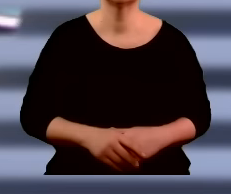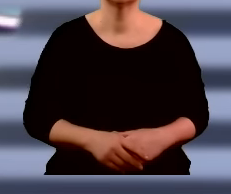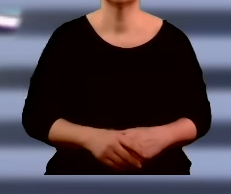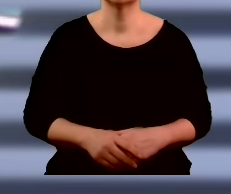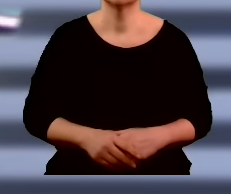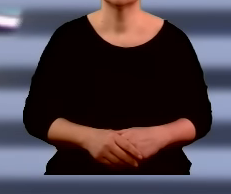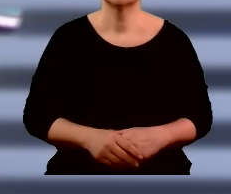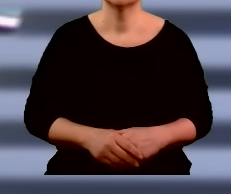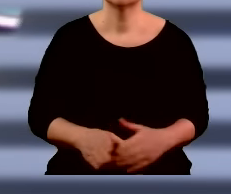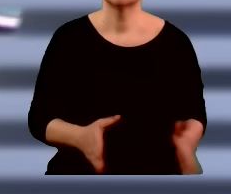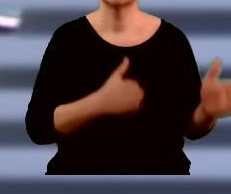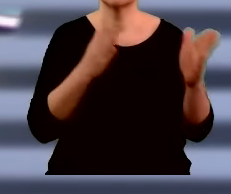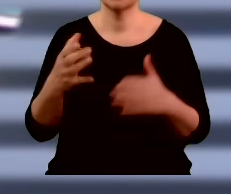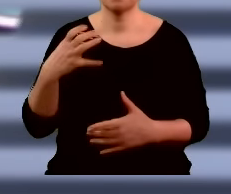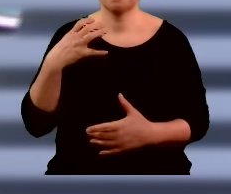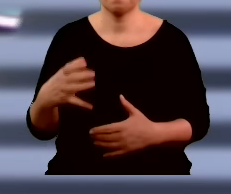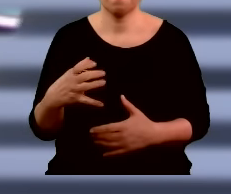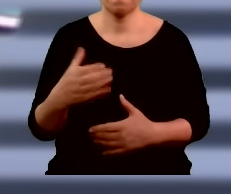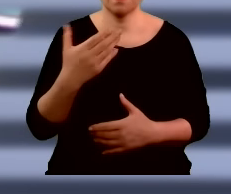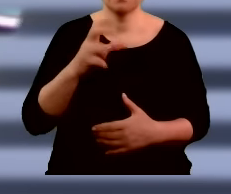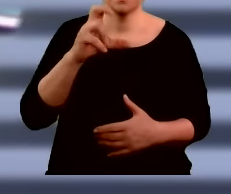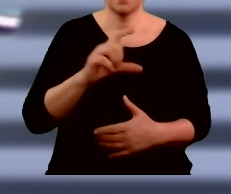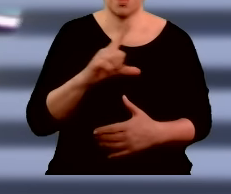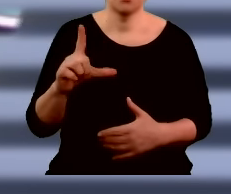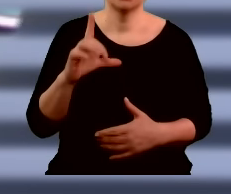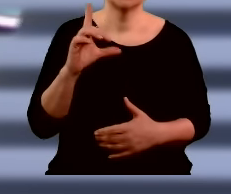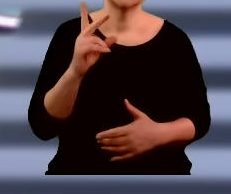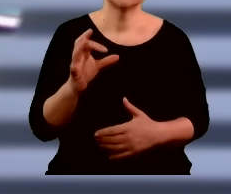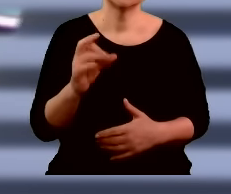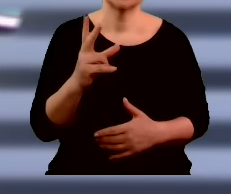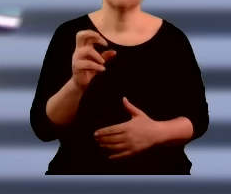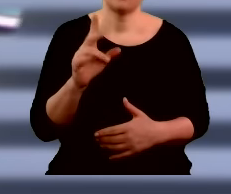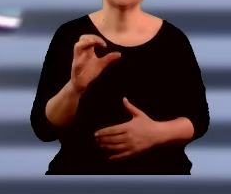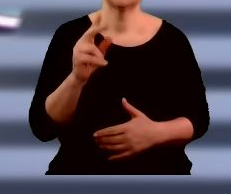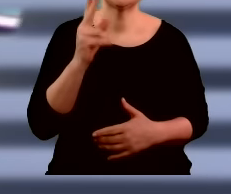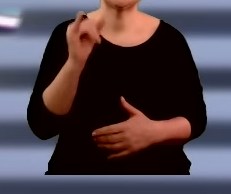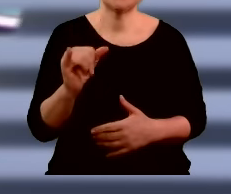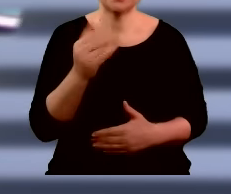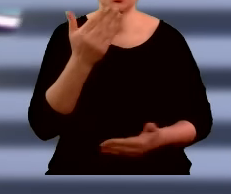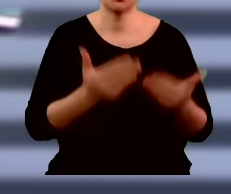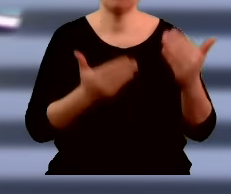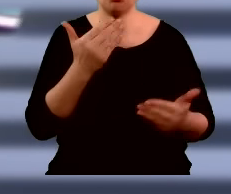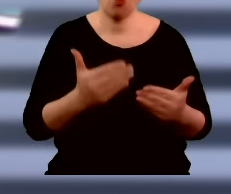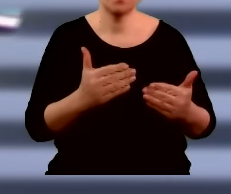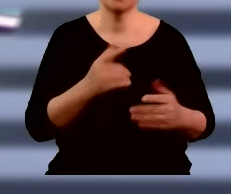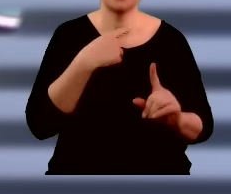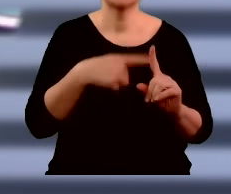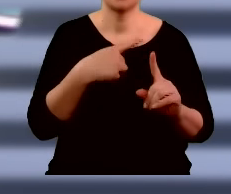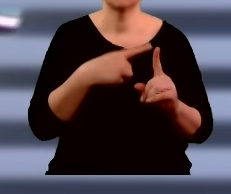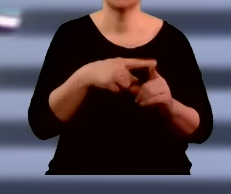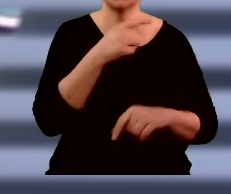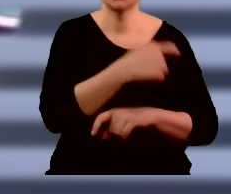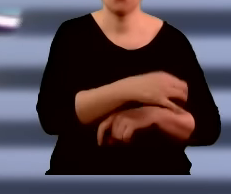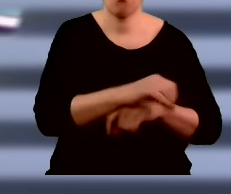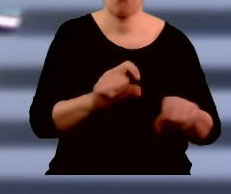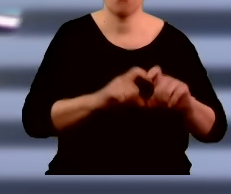Z nami kolejny gość, dr Michał Skwarzyński, Katolicki Uniwersytet Lubelski. Dzień dobry, panie doktorze. Dzień dobry,